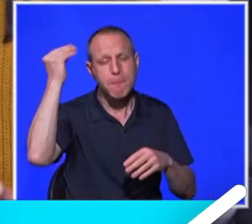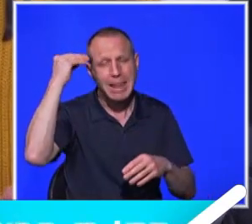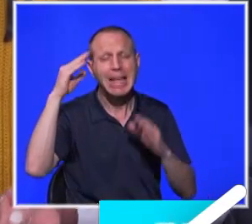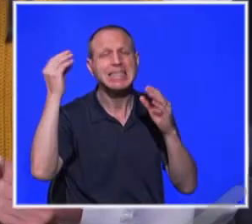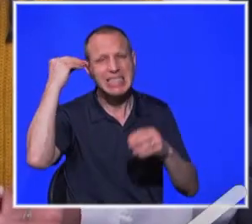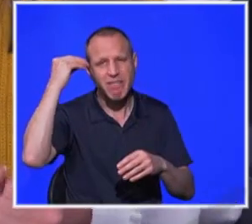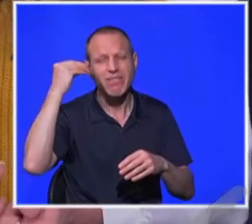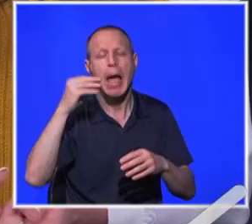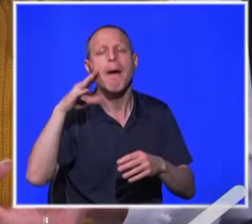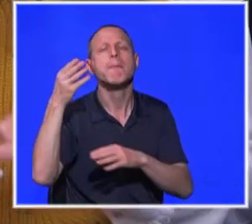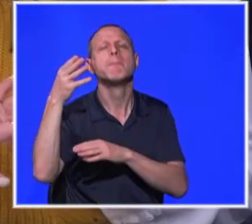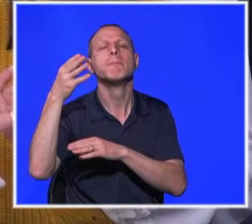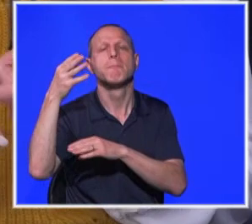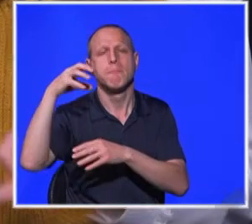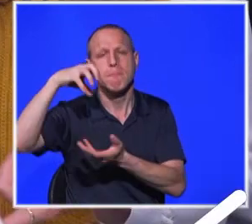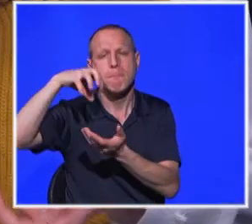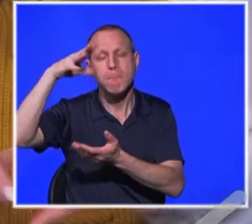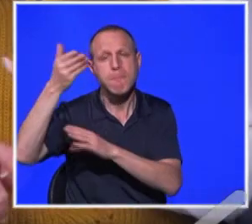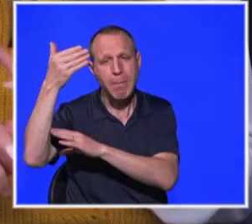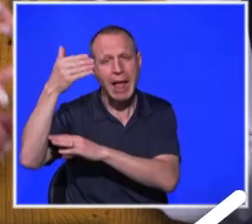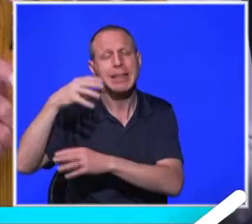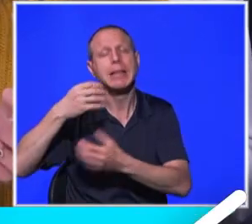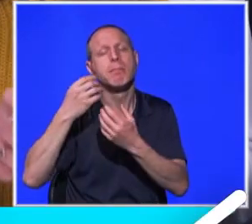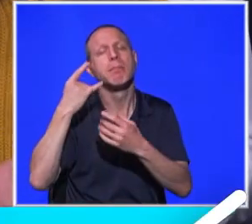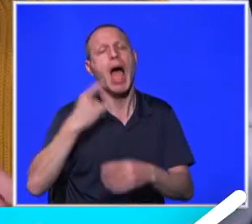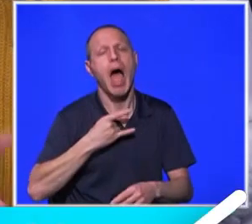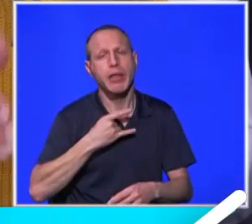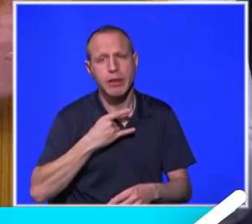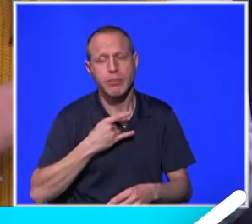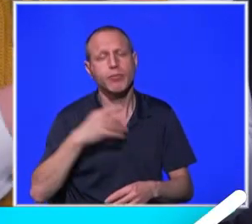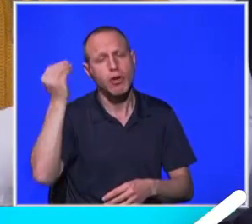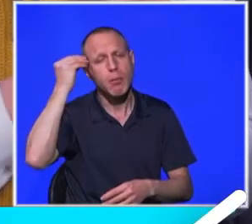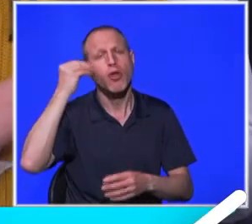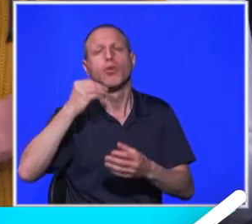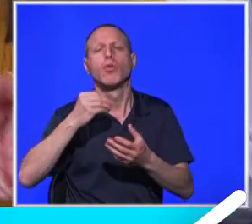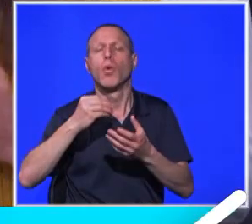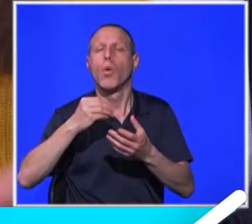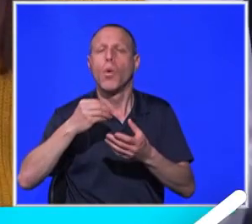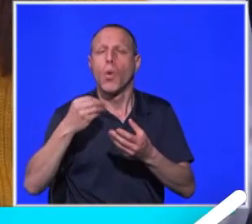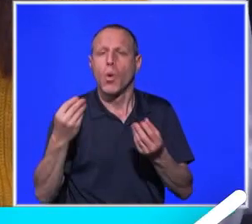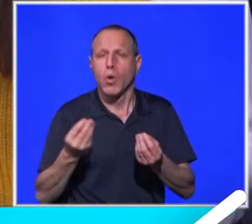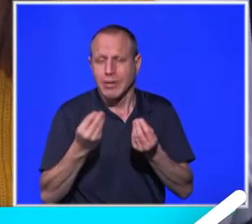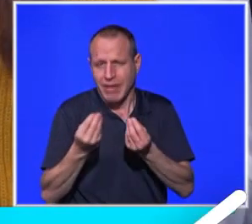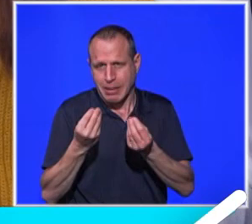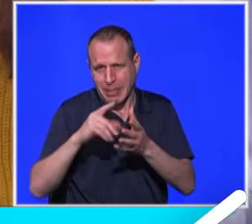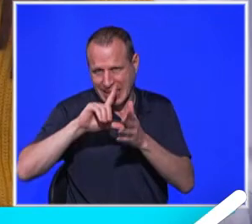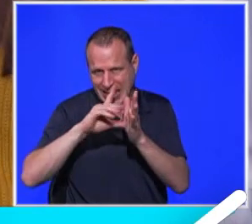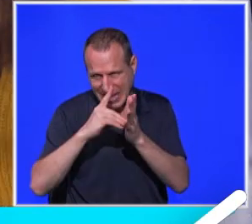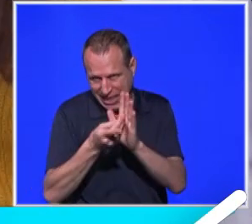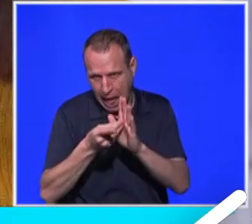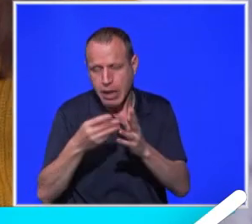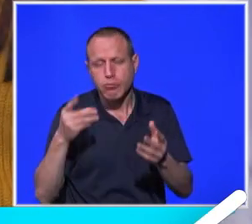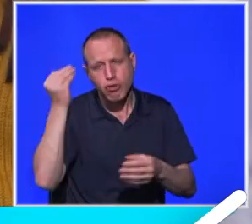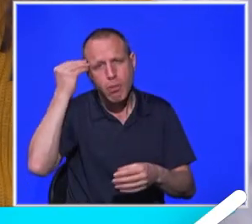שם שהילדים שלנו ילמדו אנגלית, שהם ילמדו מתמטיקה, שהם ילמדו אוריינות דיגיטלית, שהם יוכלו לצאת לשוק העבודה עם כלים, שהם יוכלו להשתלב, וכולם